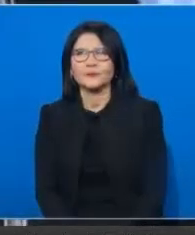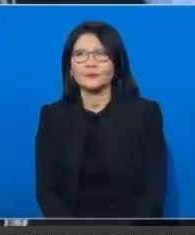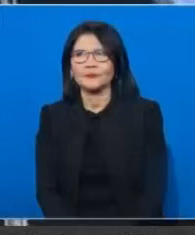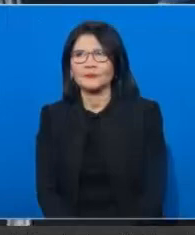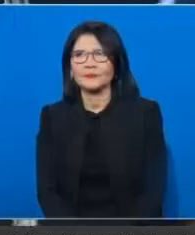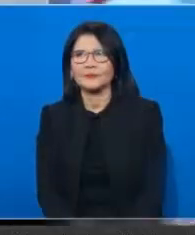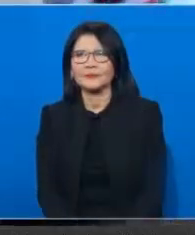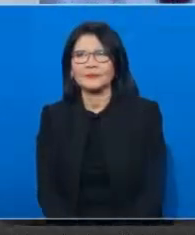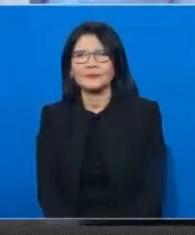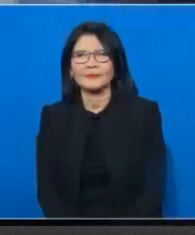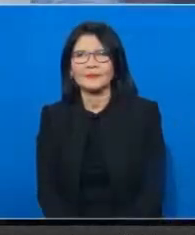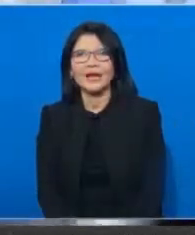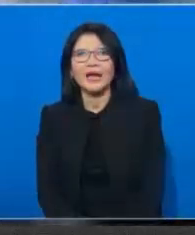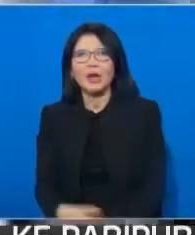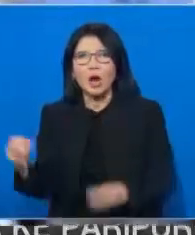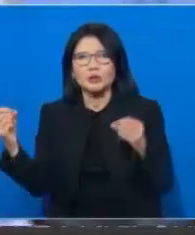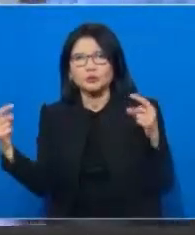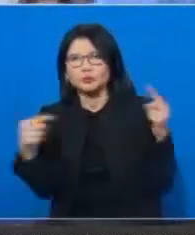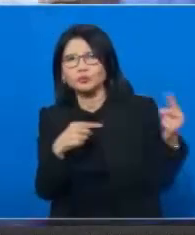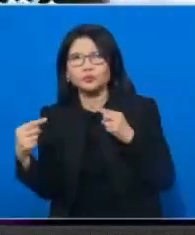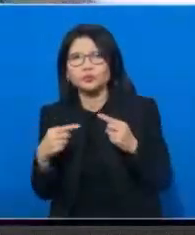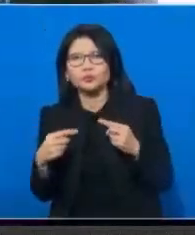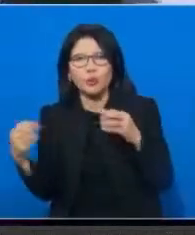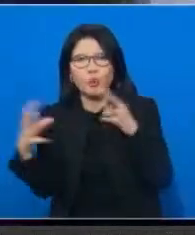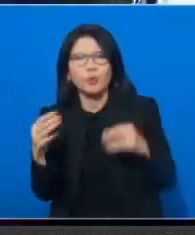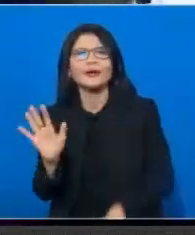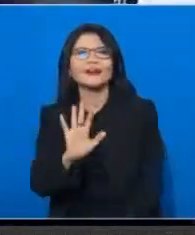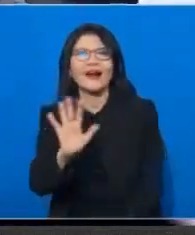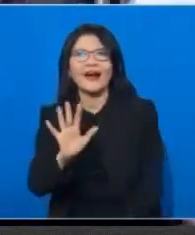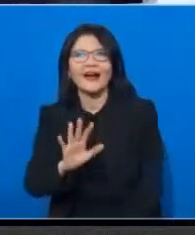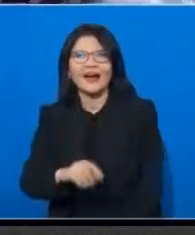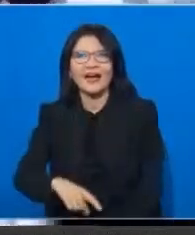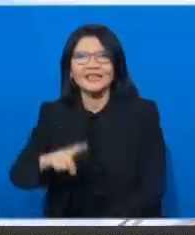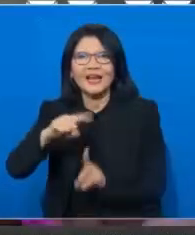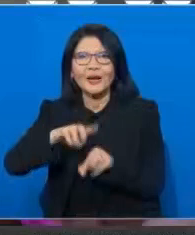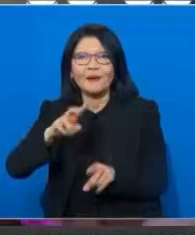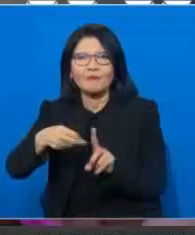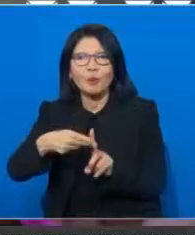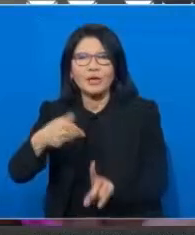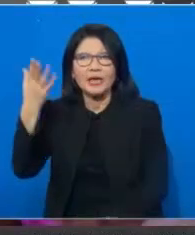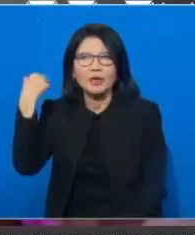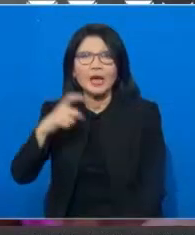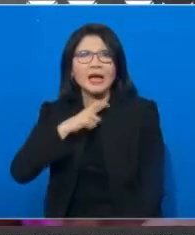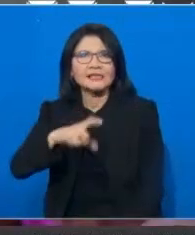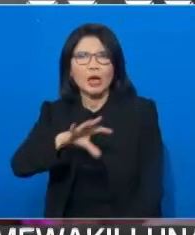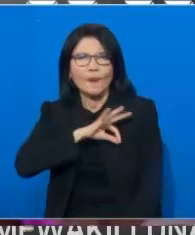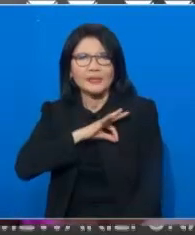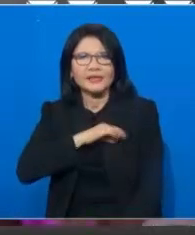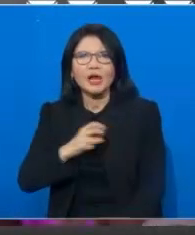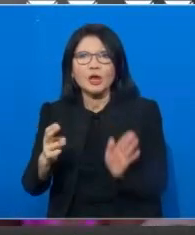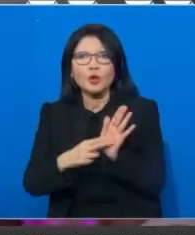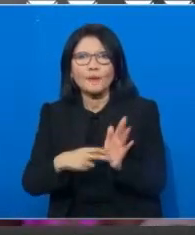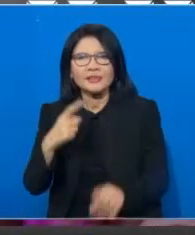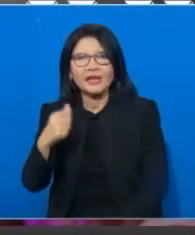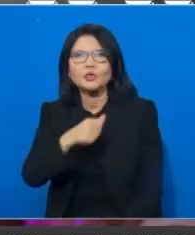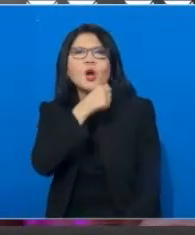Tidak lagi panas di debat Capres Pamungkas yang berlangsung pada Minggu 4 Februari lalu. Calon Presiden nomor urut 1 Anies